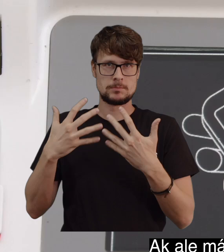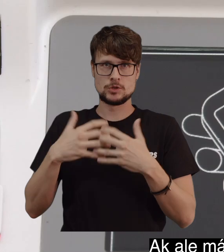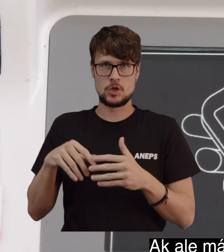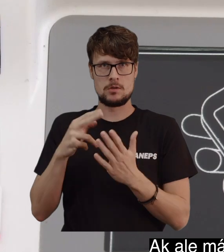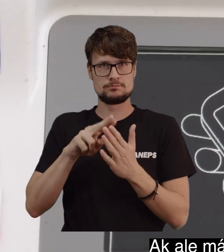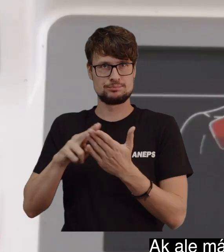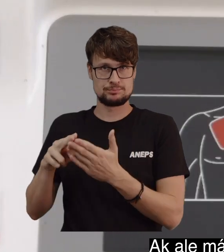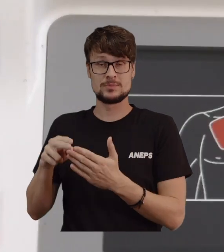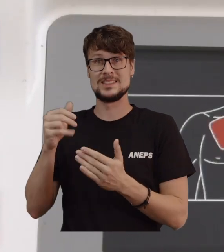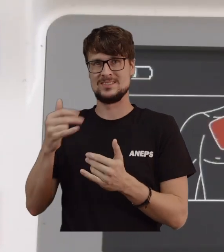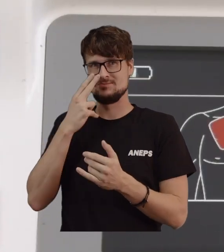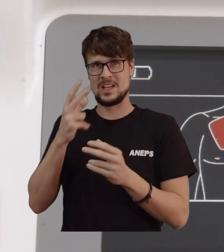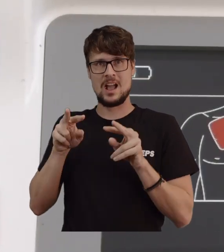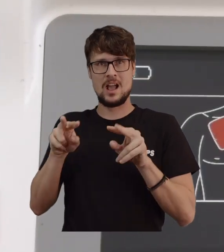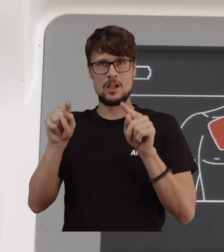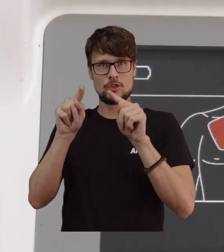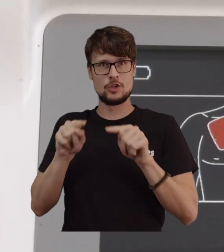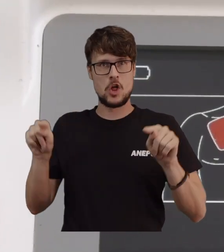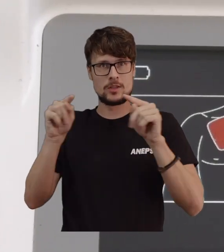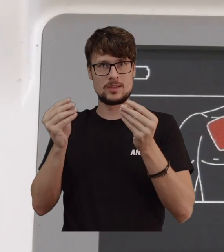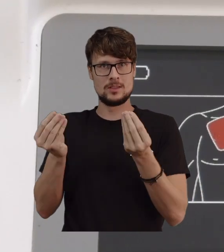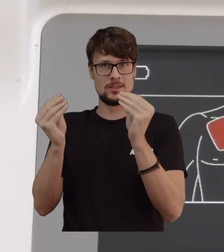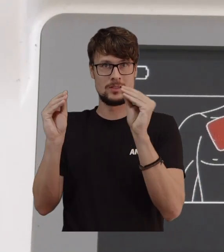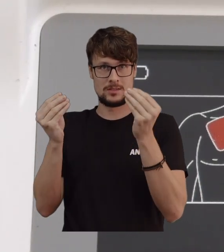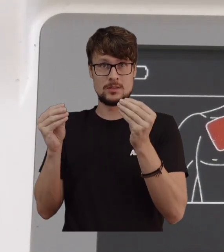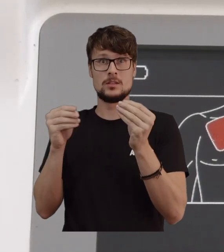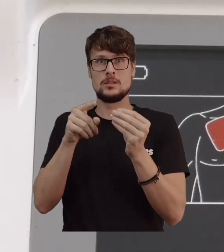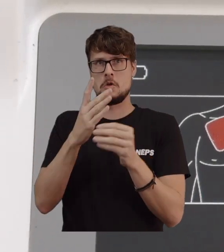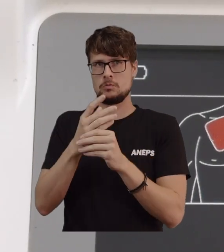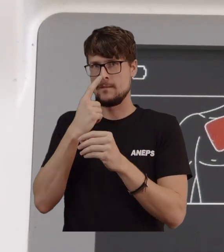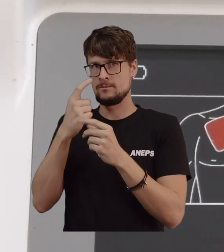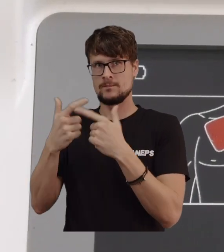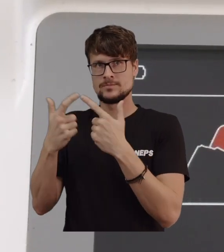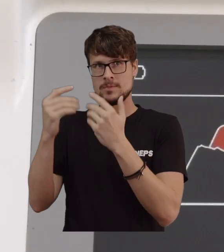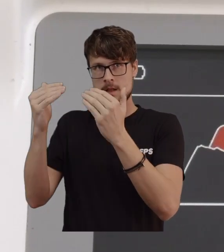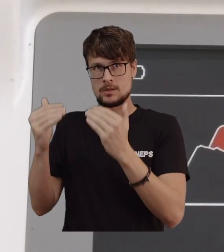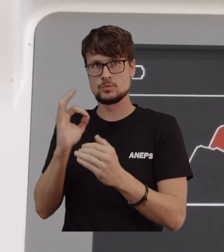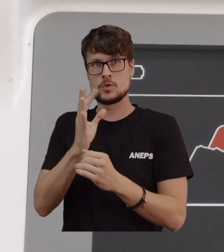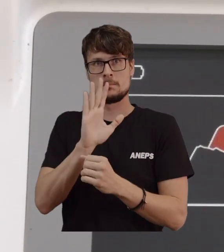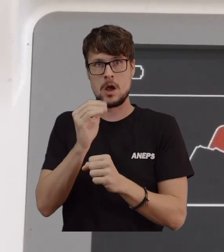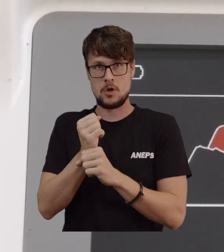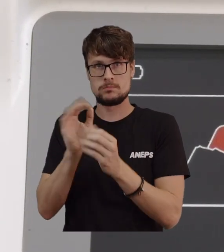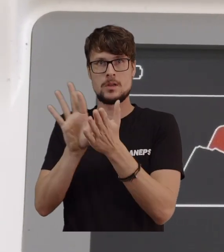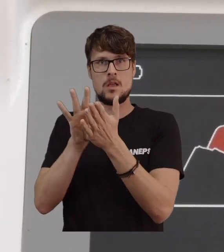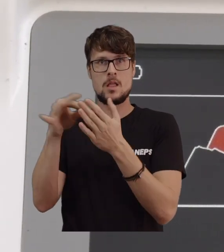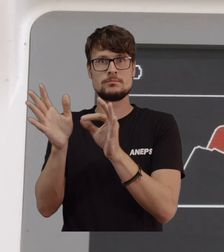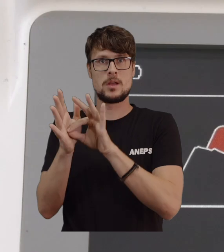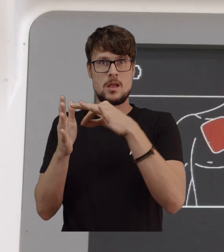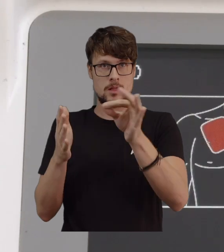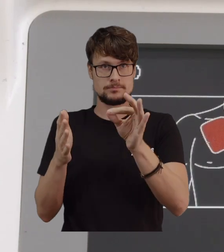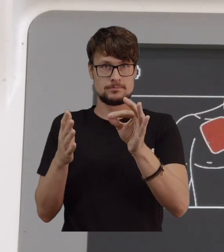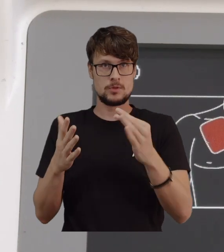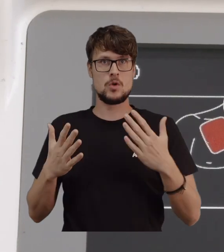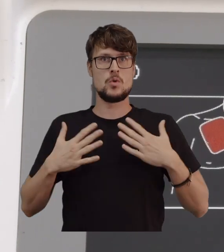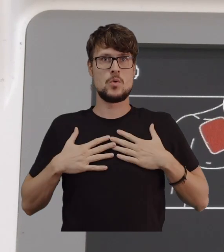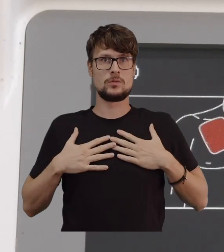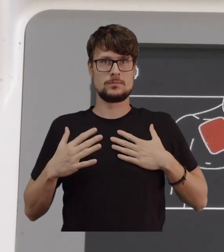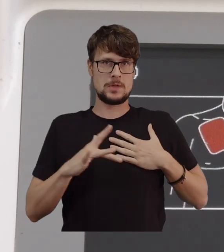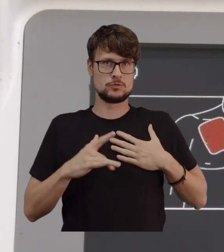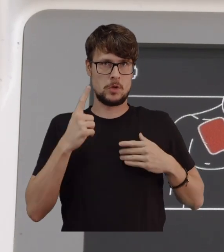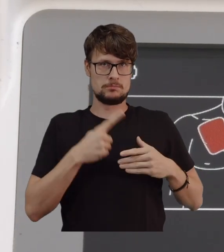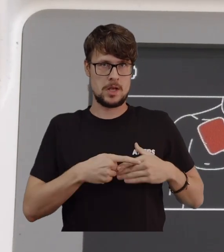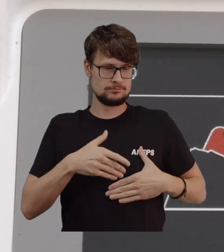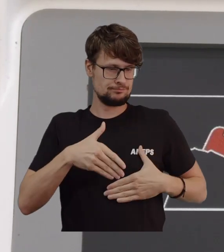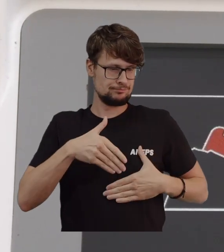a postupujeme podľa jeho pokynov. Elektródy pre dospelých sú pripojené. Vyberte elektródy z